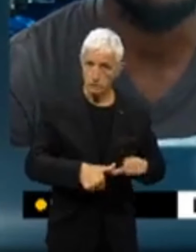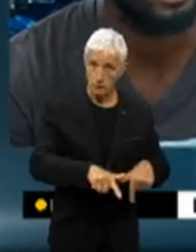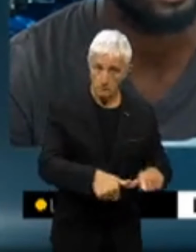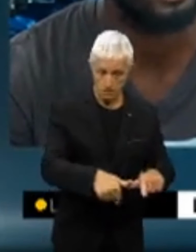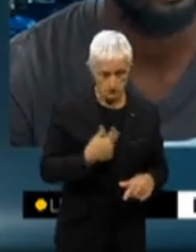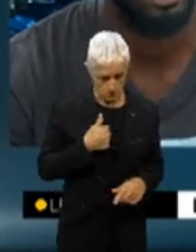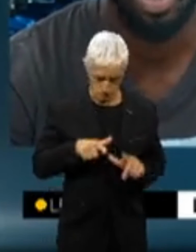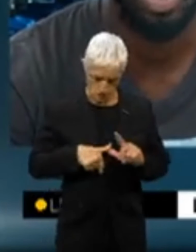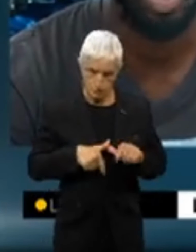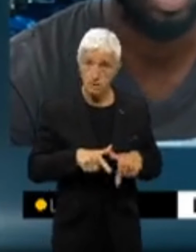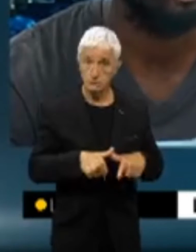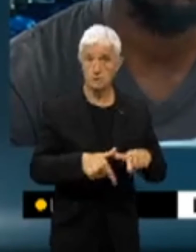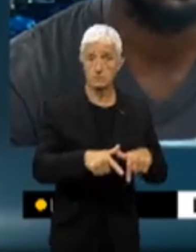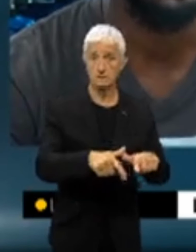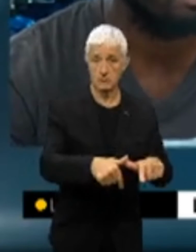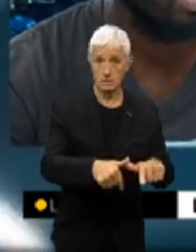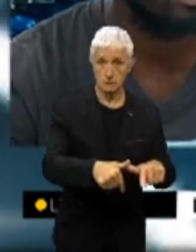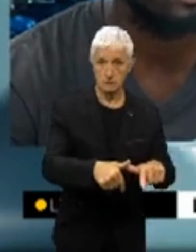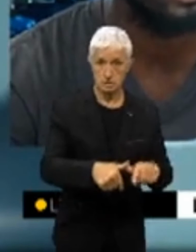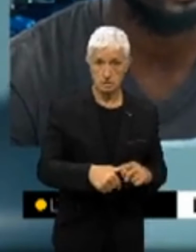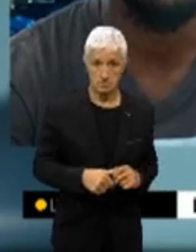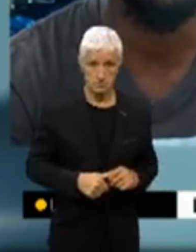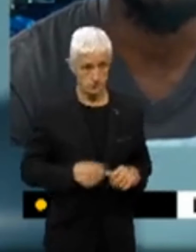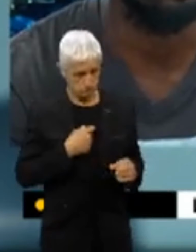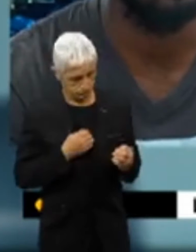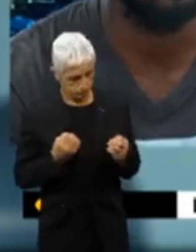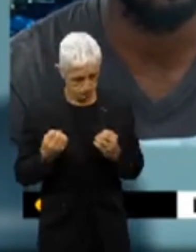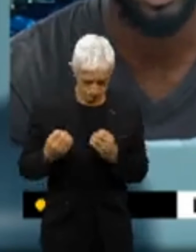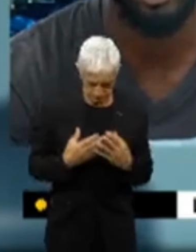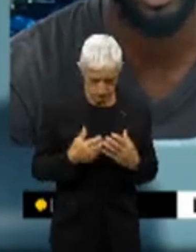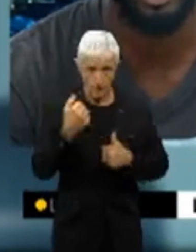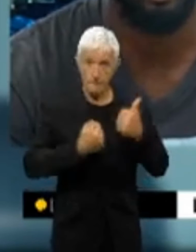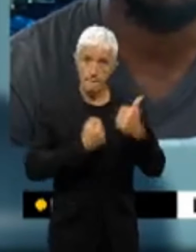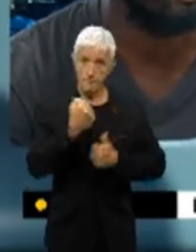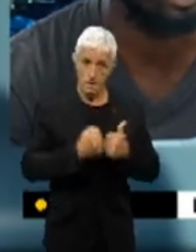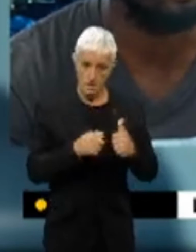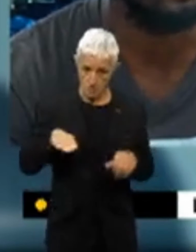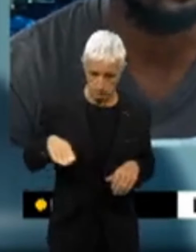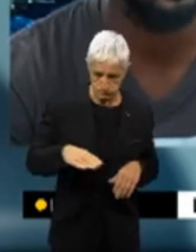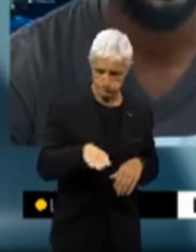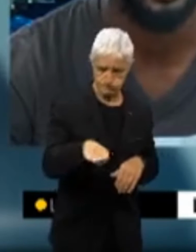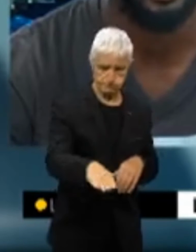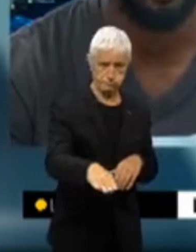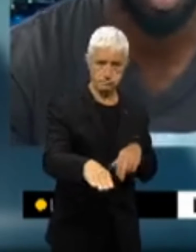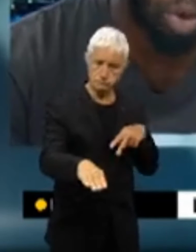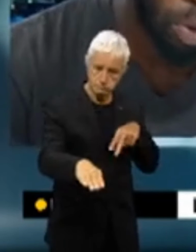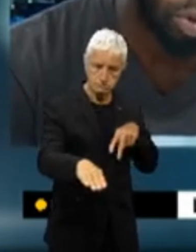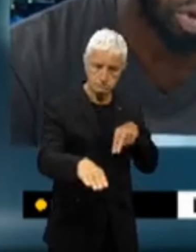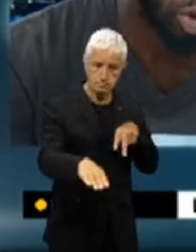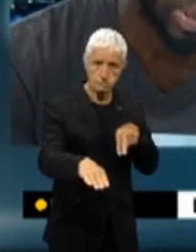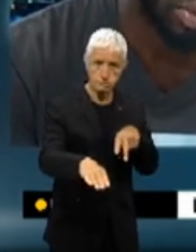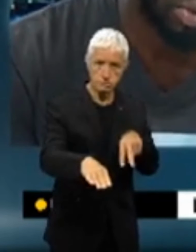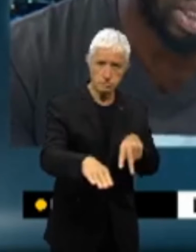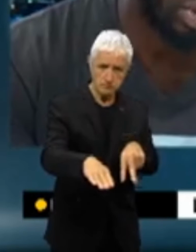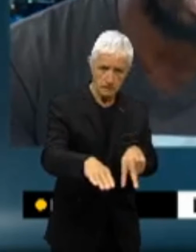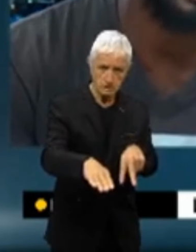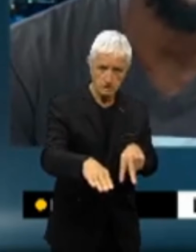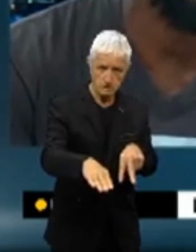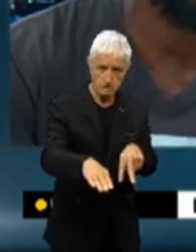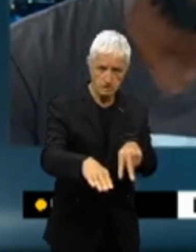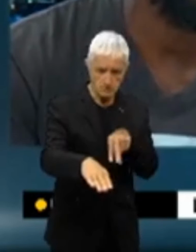lors de l'une de mes marches, on m'a tendu un quiproquo, c'est-à-dire qu'une voiture m'attendait au bord de la route. Et au moment où je suis